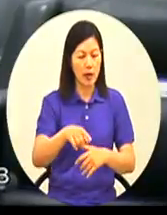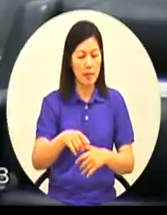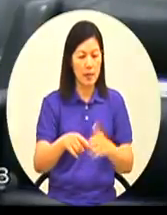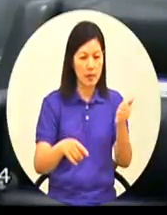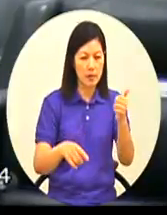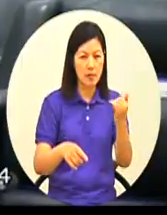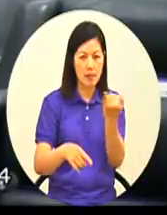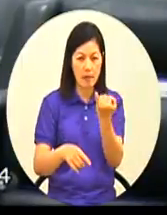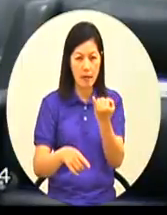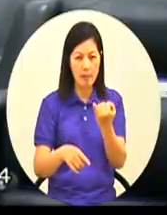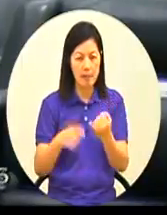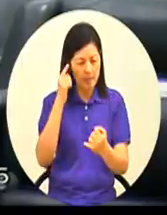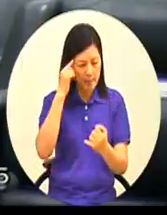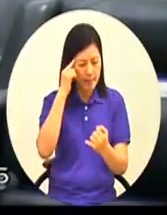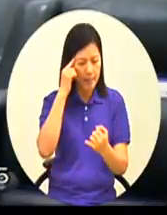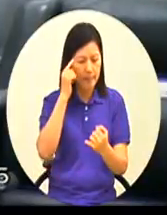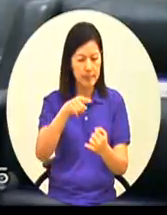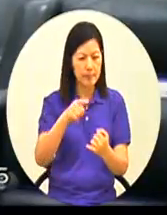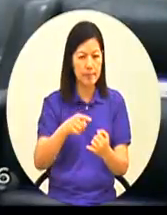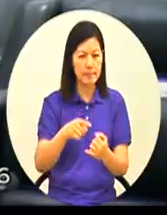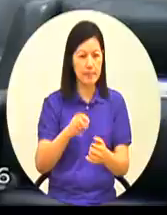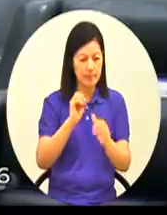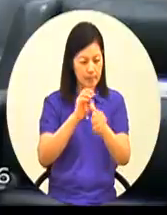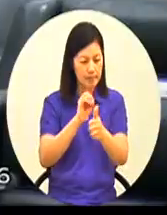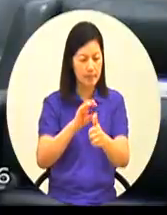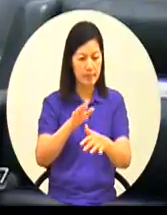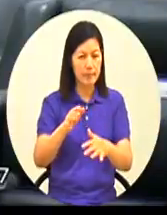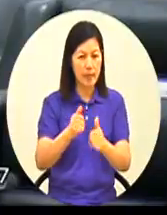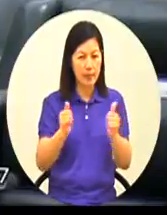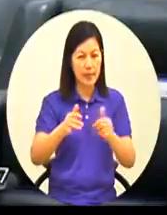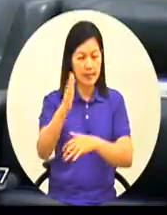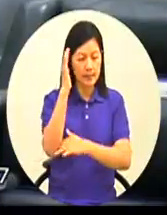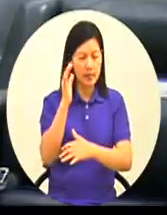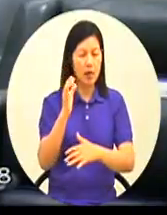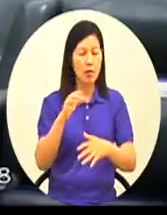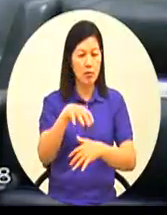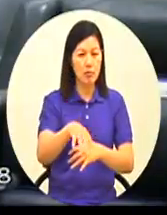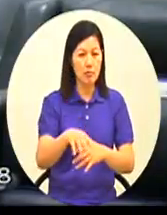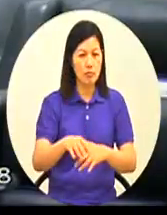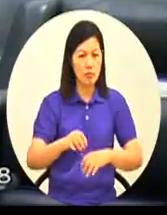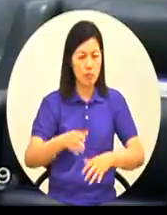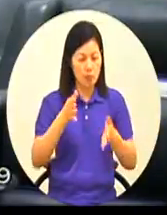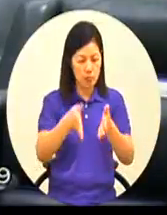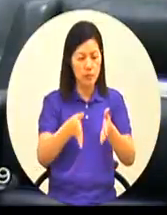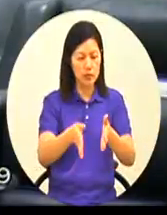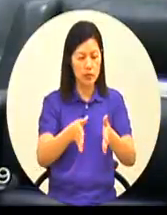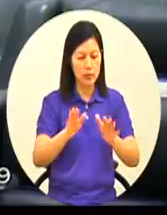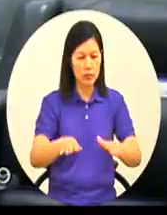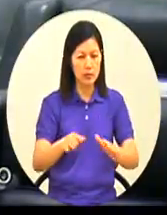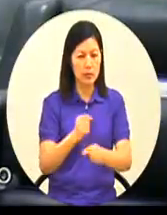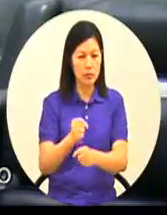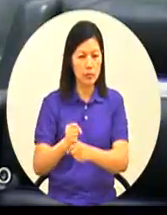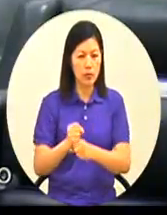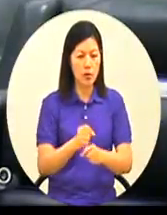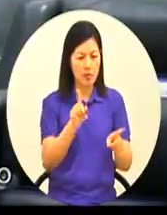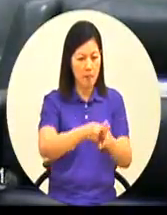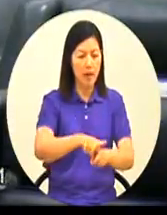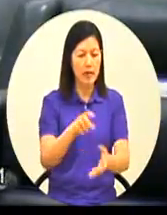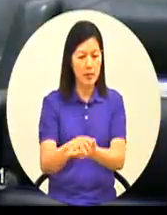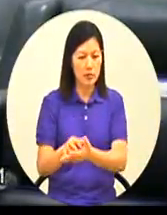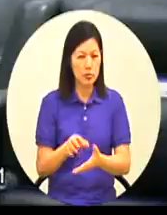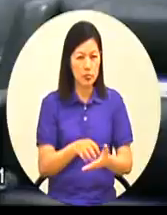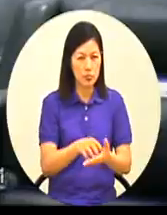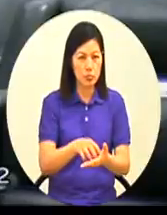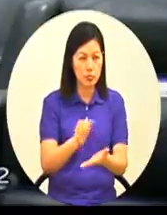识。所以我认为我们民政局其实应该针对我们现在民政局所做的这些，不管是伴侣住籍也好，任何的